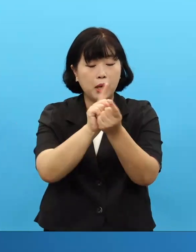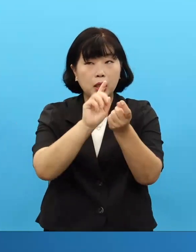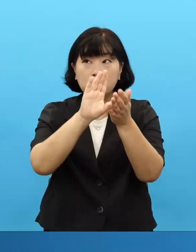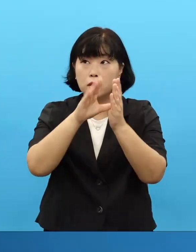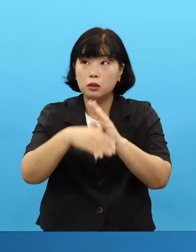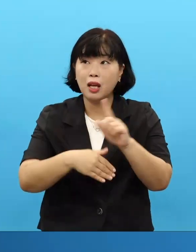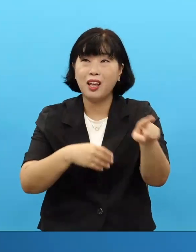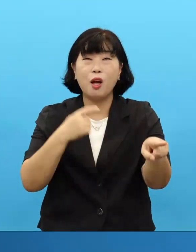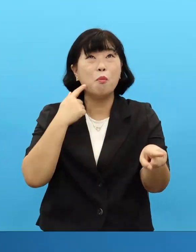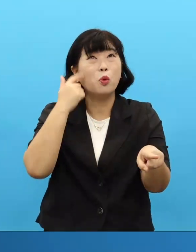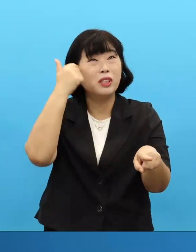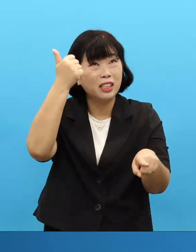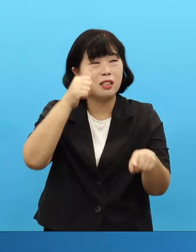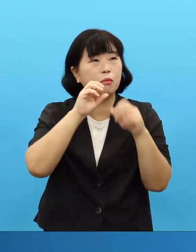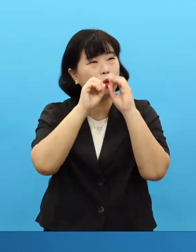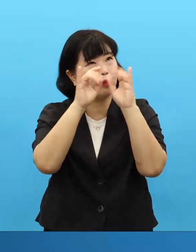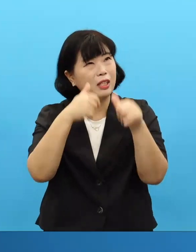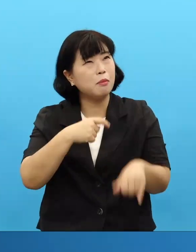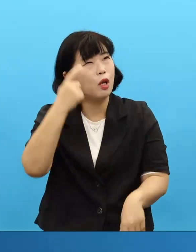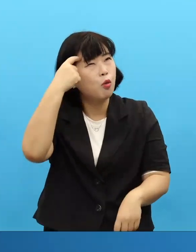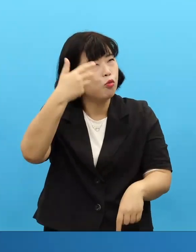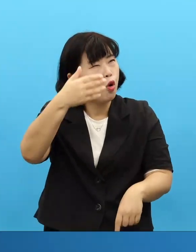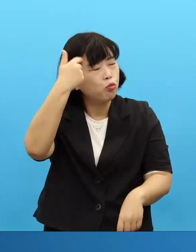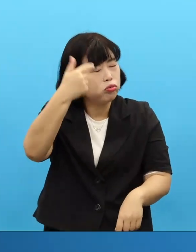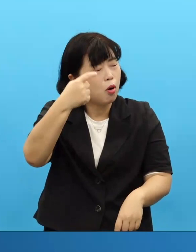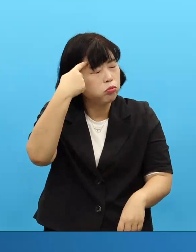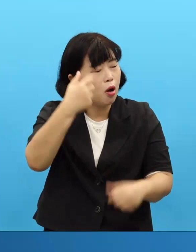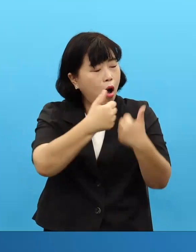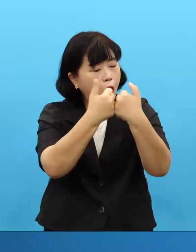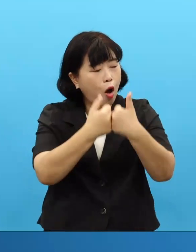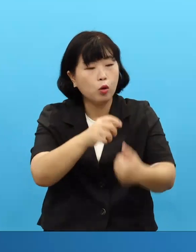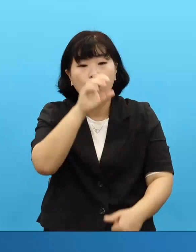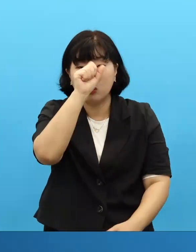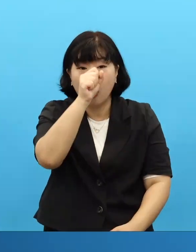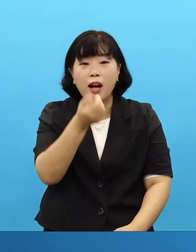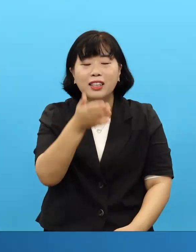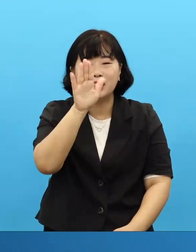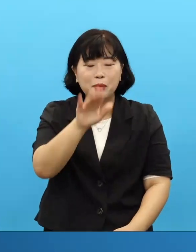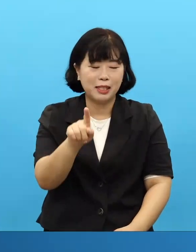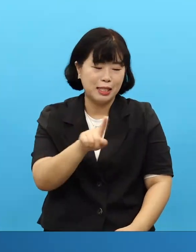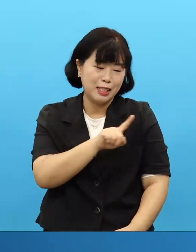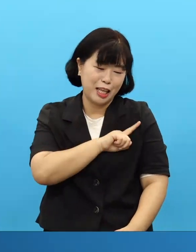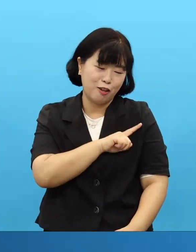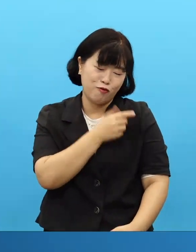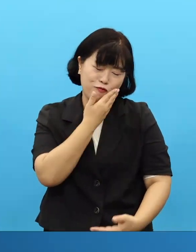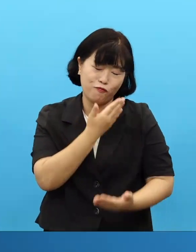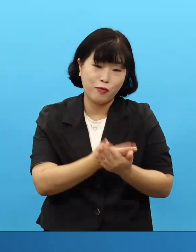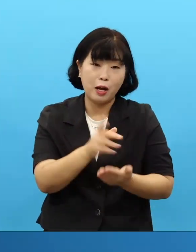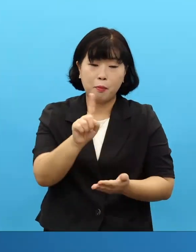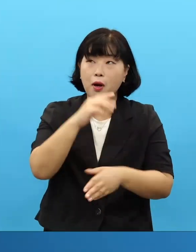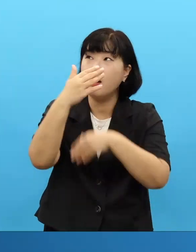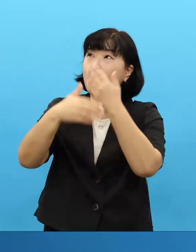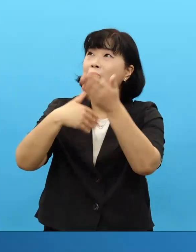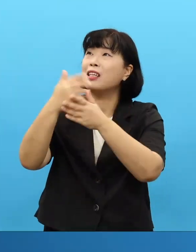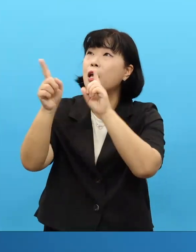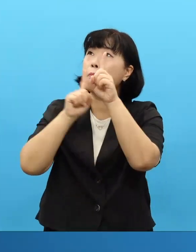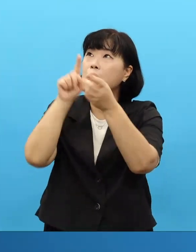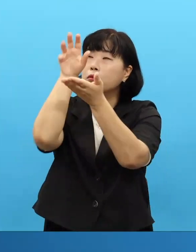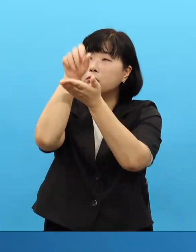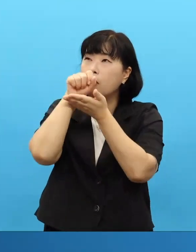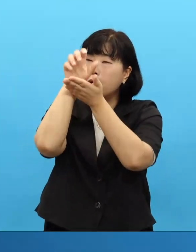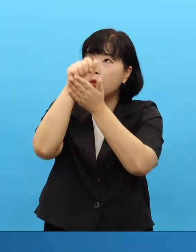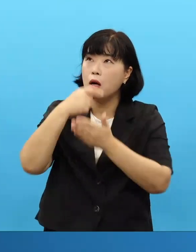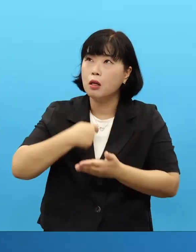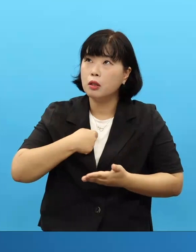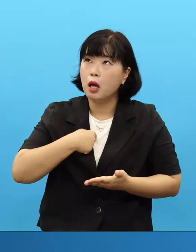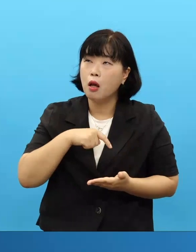계속해서 답을 얻는 겁니다. It's by getting a taste of this that we live our walk of faith. Of course, at times you can go to the pastors or ministers to ask for their counsel and advice, but in prayer we